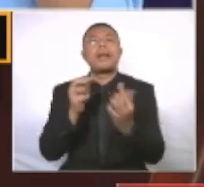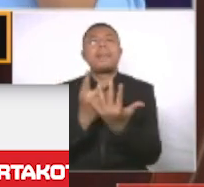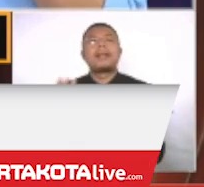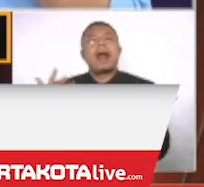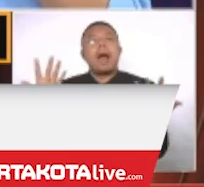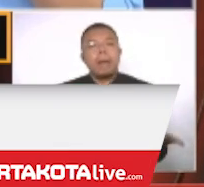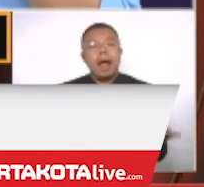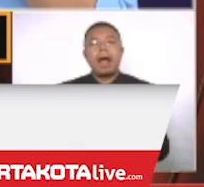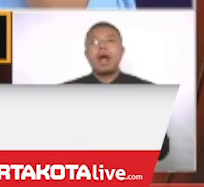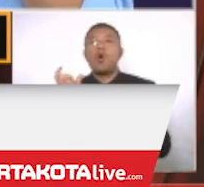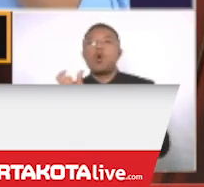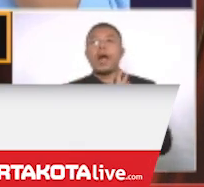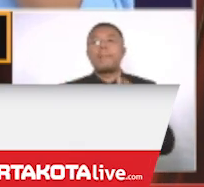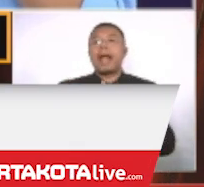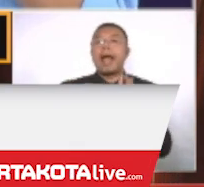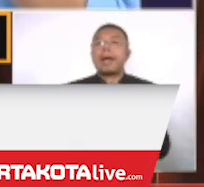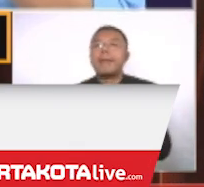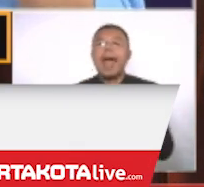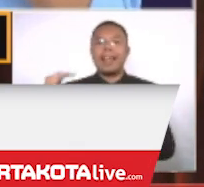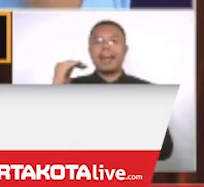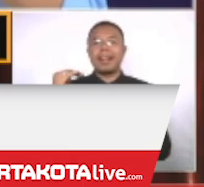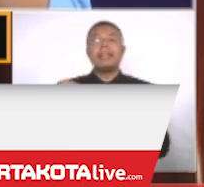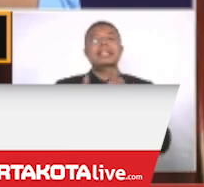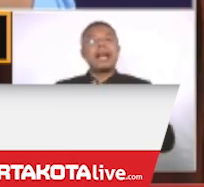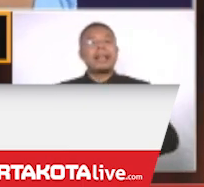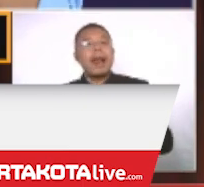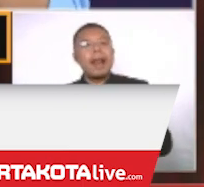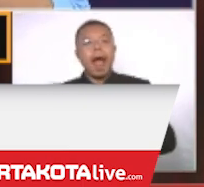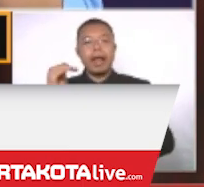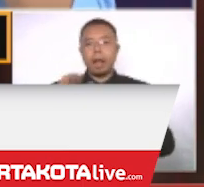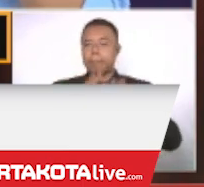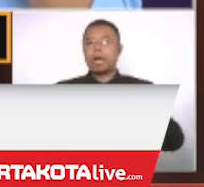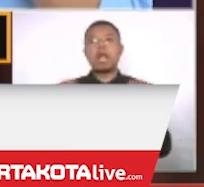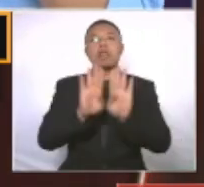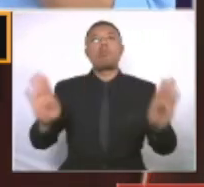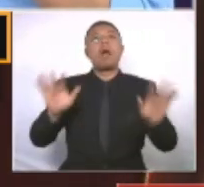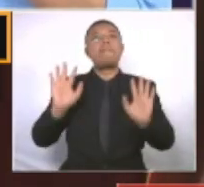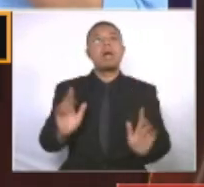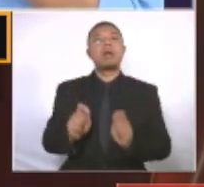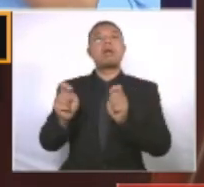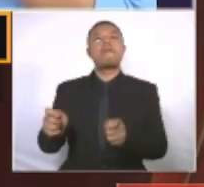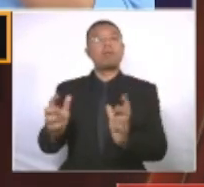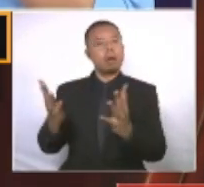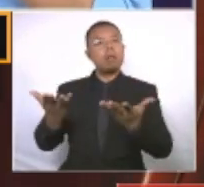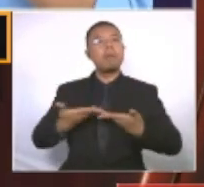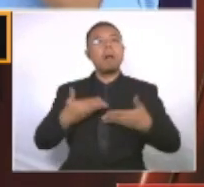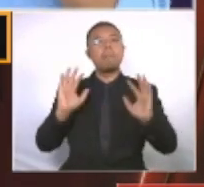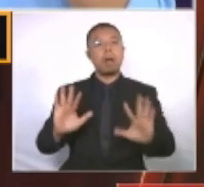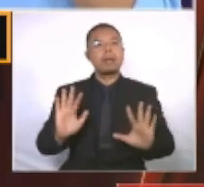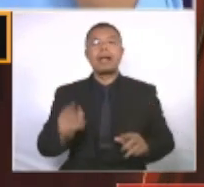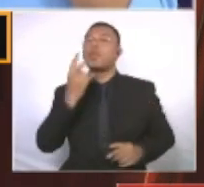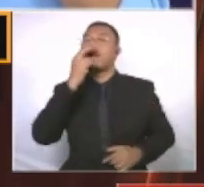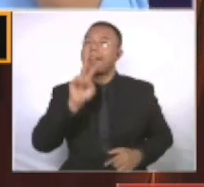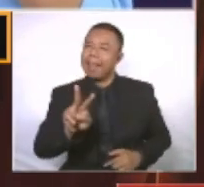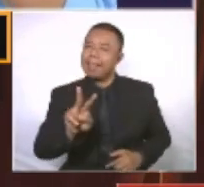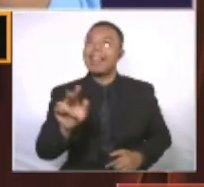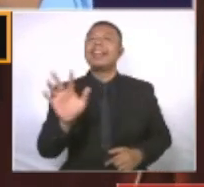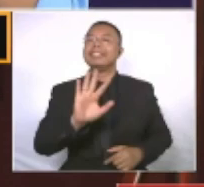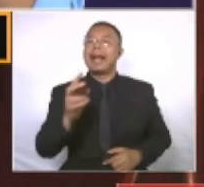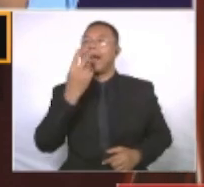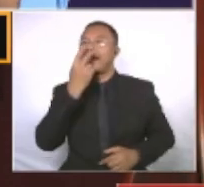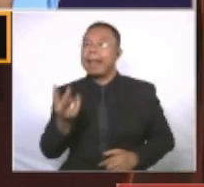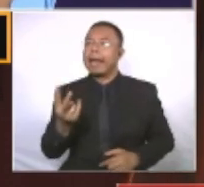UMKM meningkat, kesejahteraan meningkat, lapangan pekerjaan terbuka. Itu yang kita lihat Gus. Jadi tidak